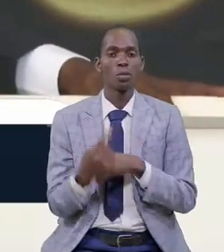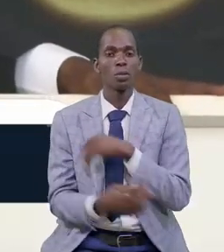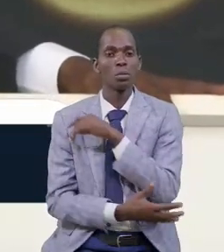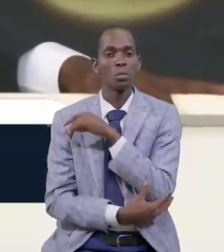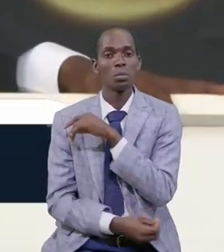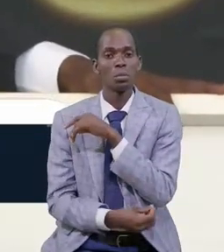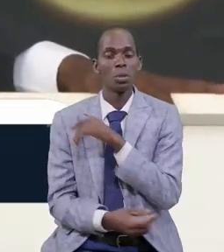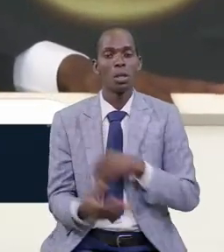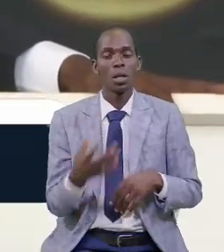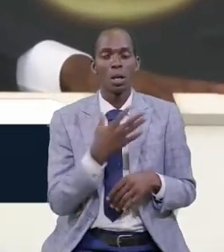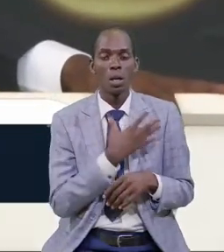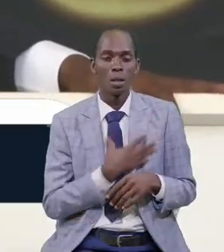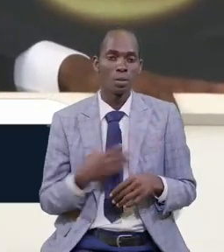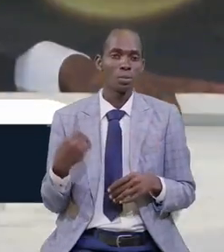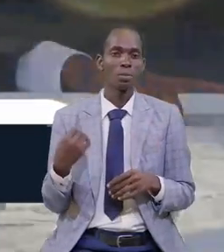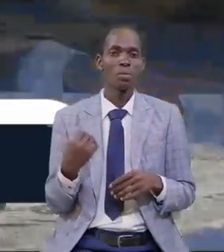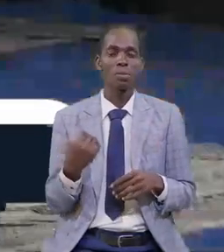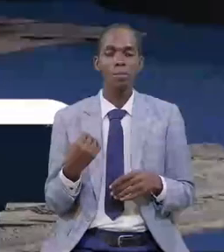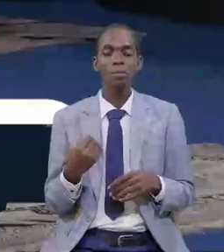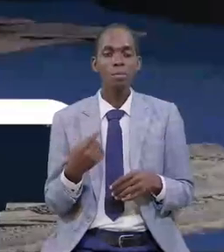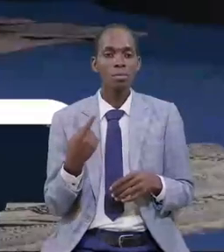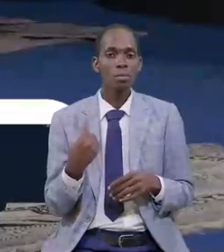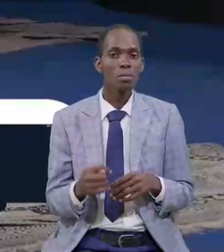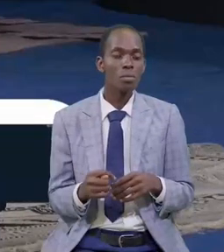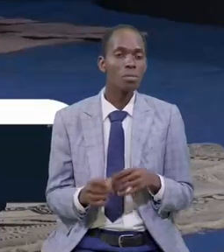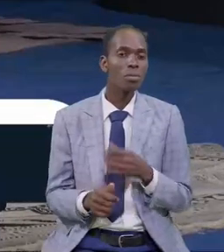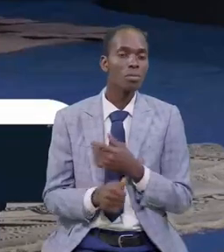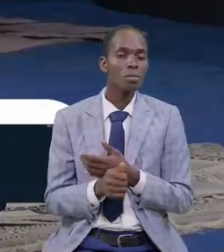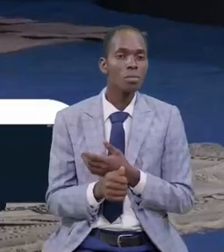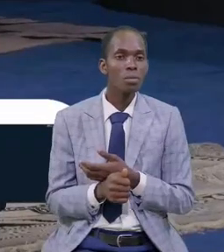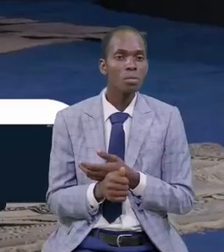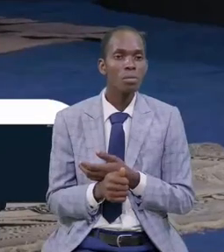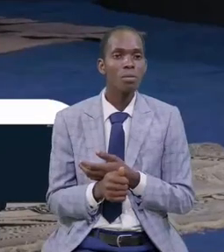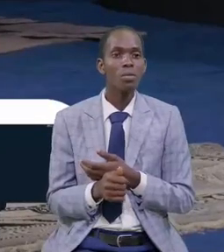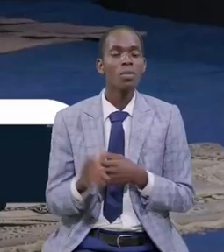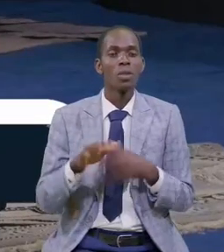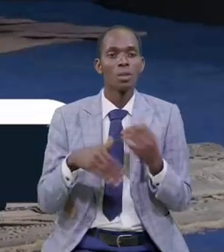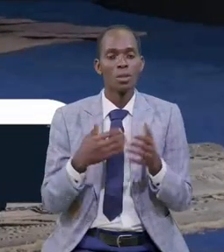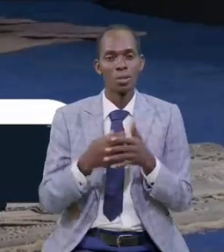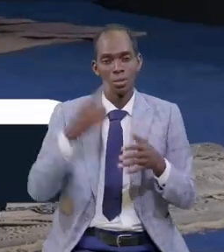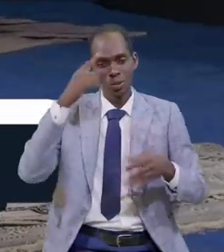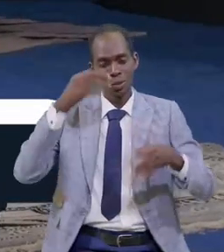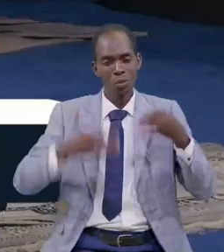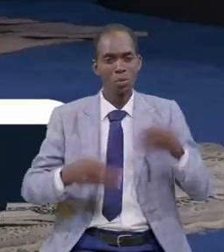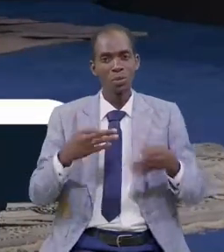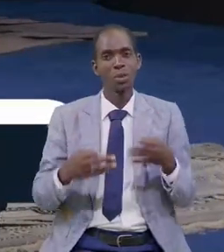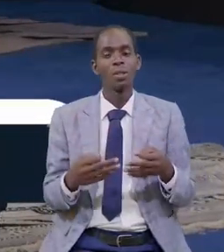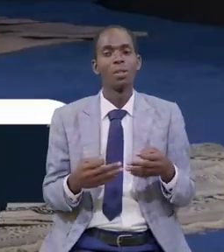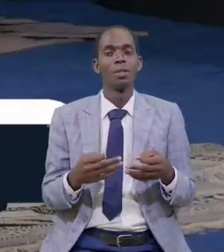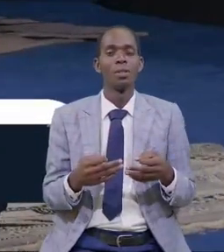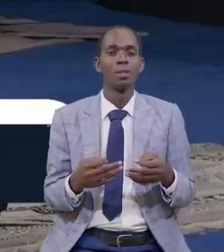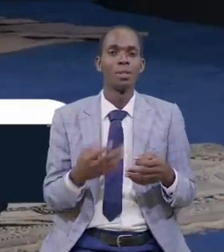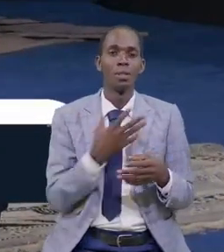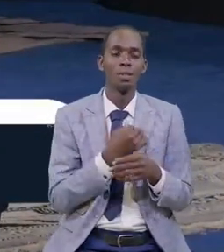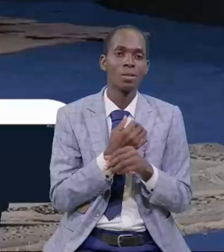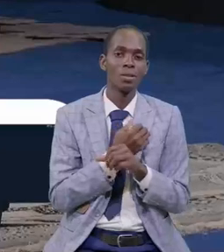verset 7 eclésiaste 57 si tu vois dans une province le pauvre opprimé et